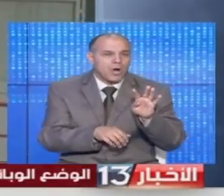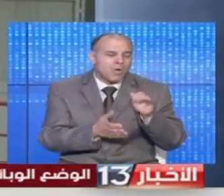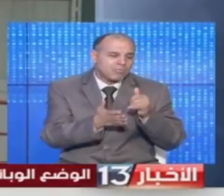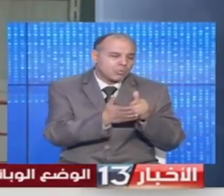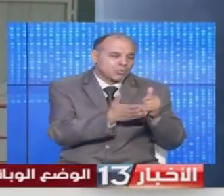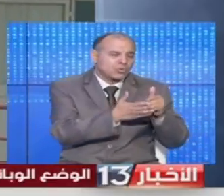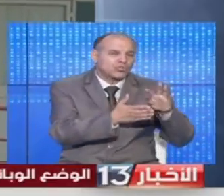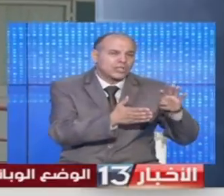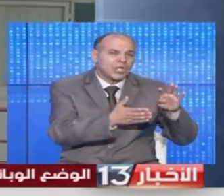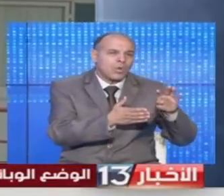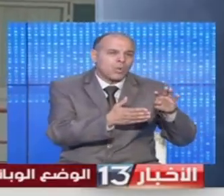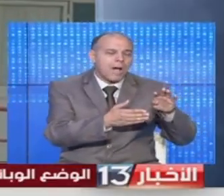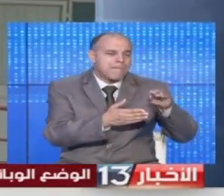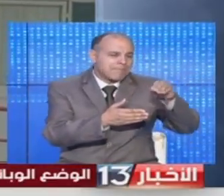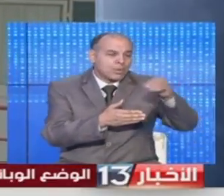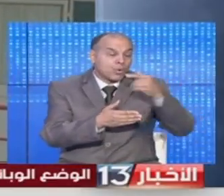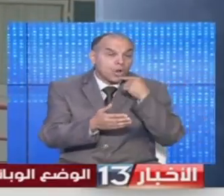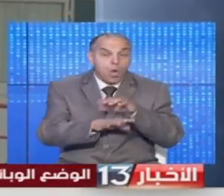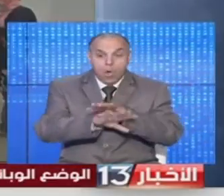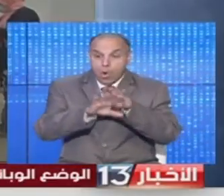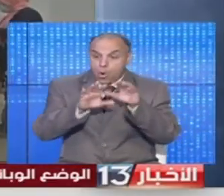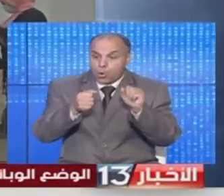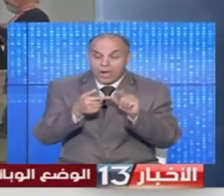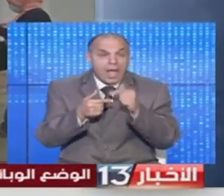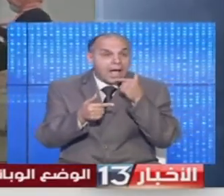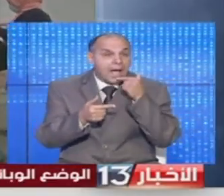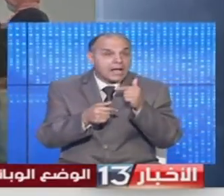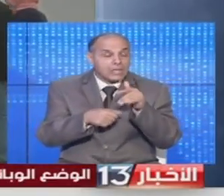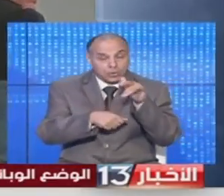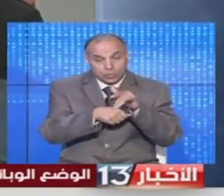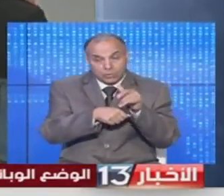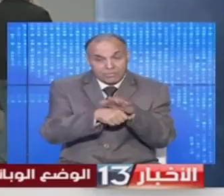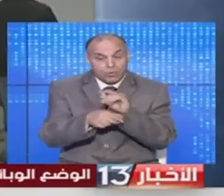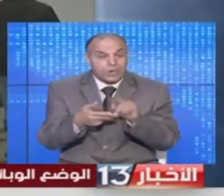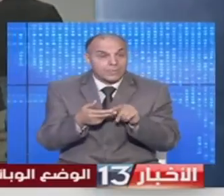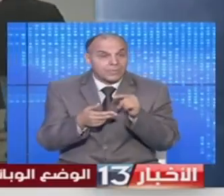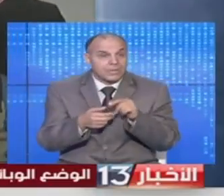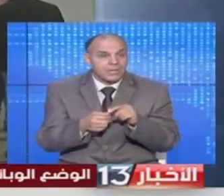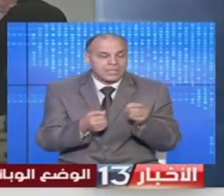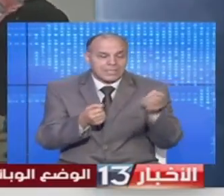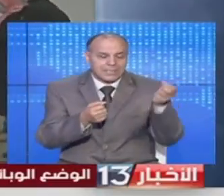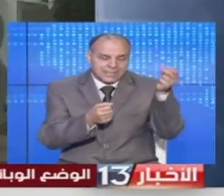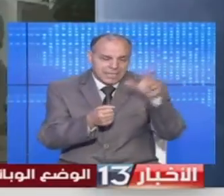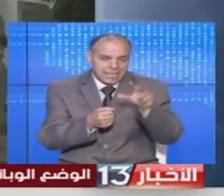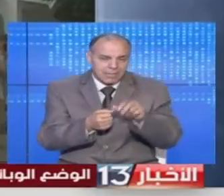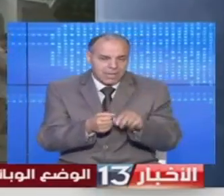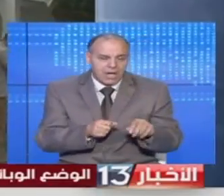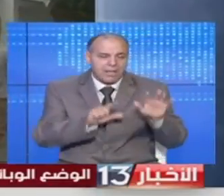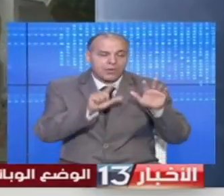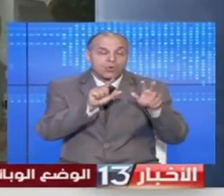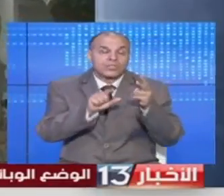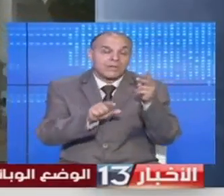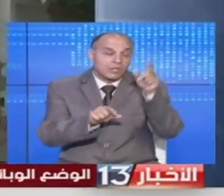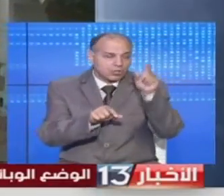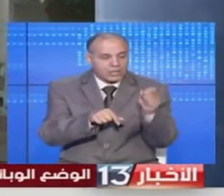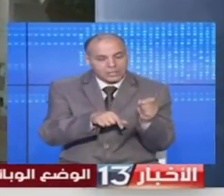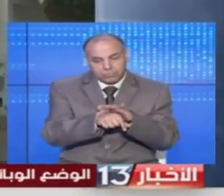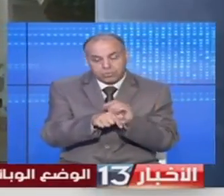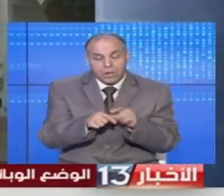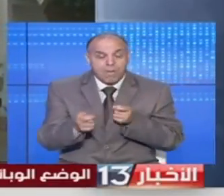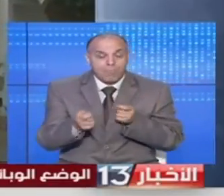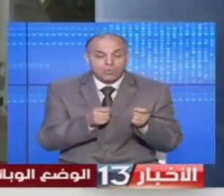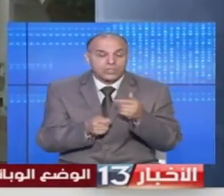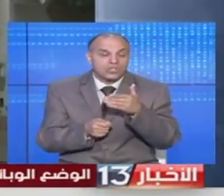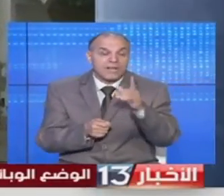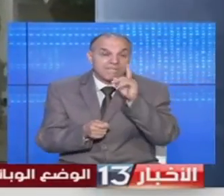وجديده والبطان ليبلغ بذلك عدد حاملي الفيروس ثلاث مائه واثنتين وسبعين حاله وفق المديريه